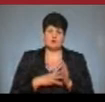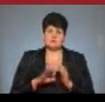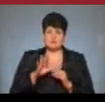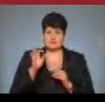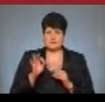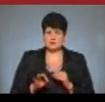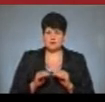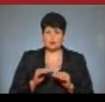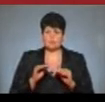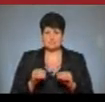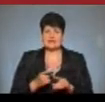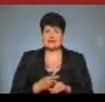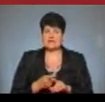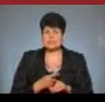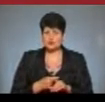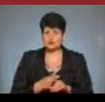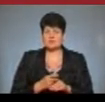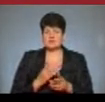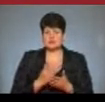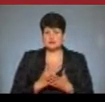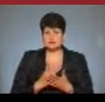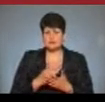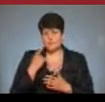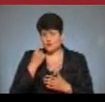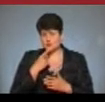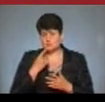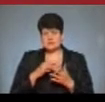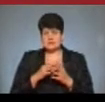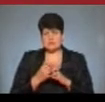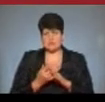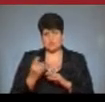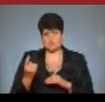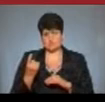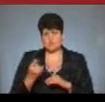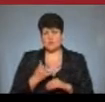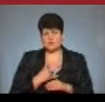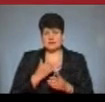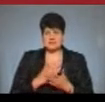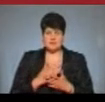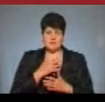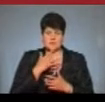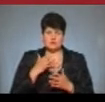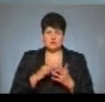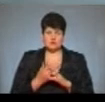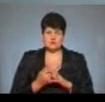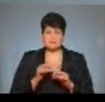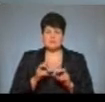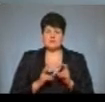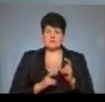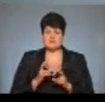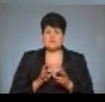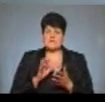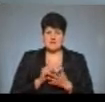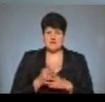85% посадки картоплі знаходиться у особисте селянське господарство. У нас є ряд сільгоспідприємств, які займаються